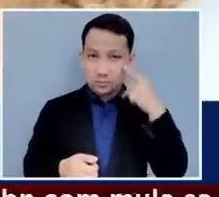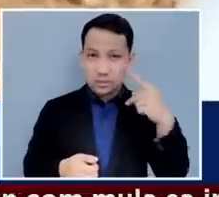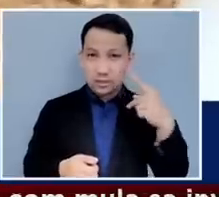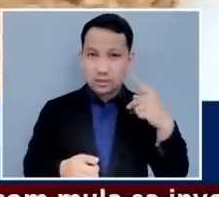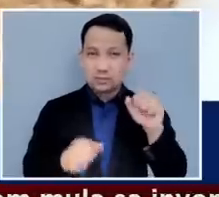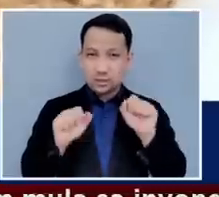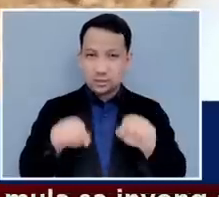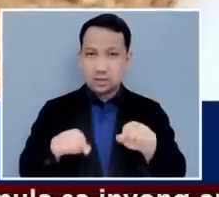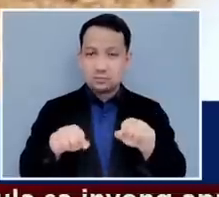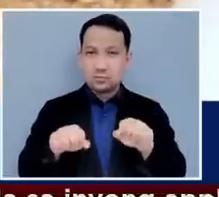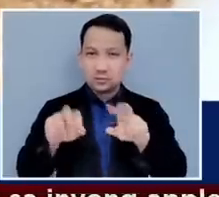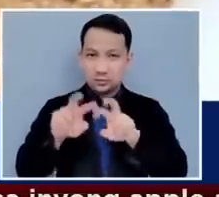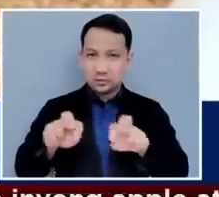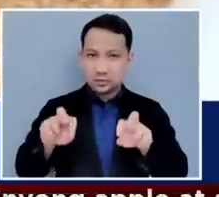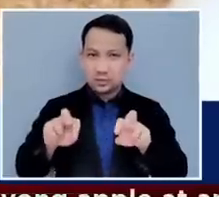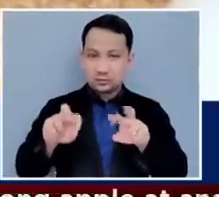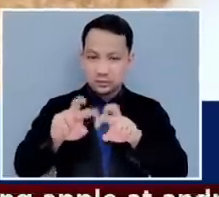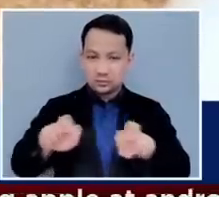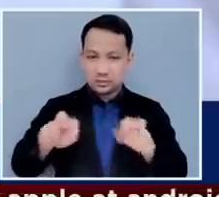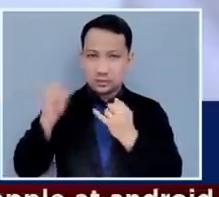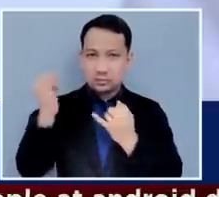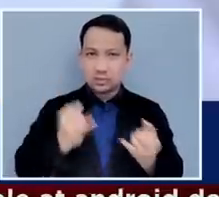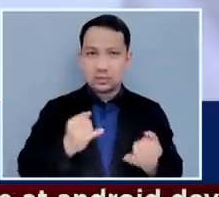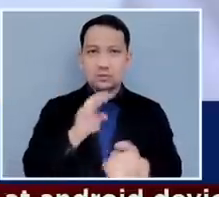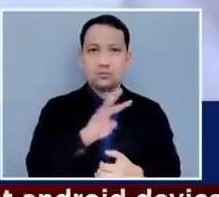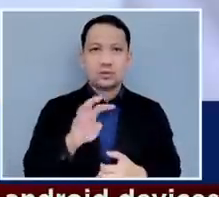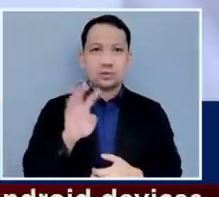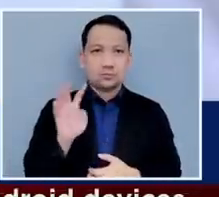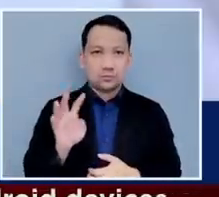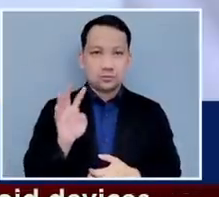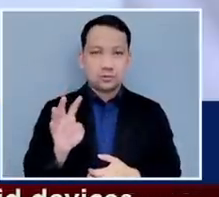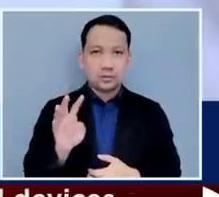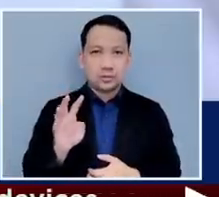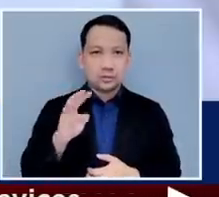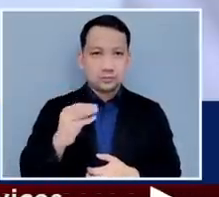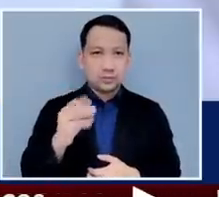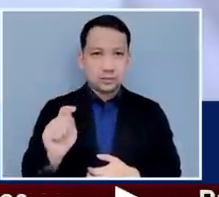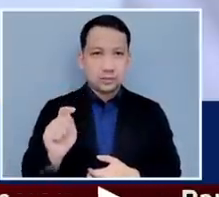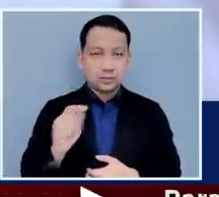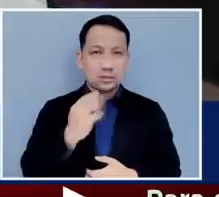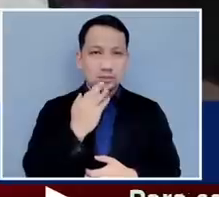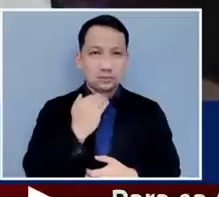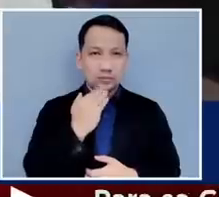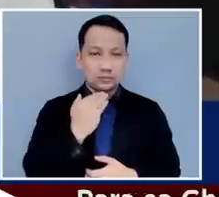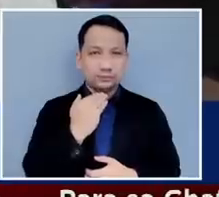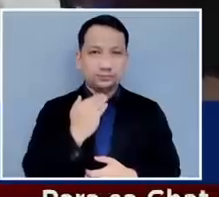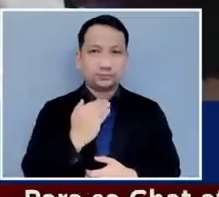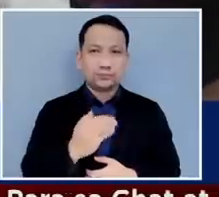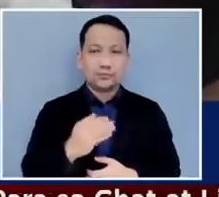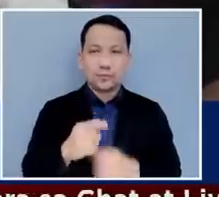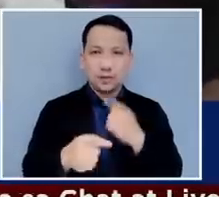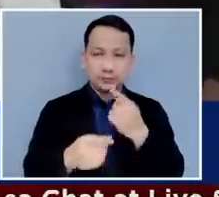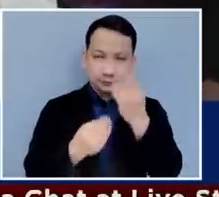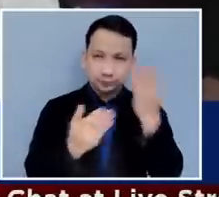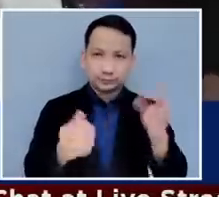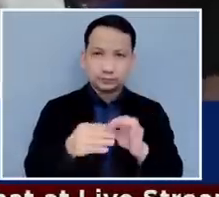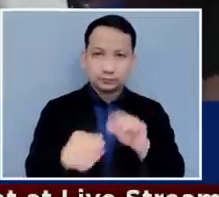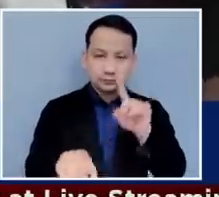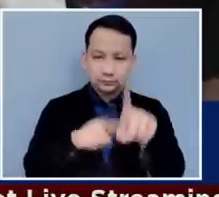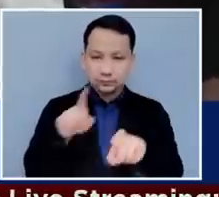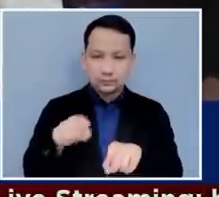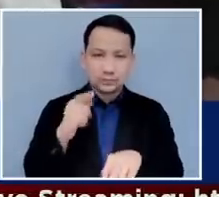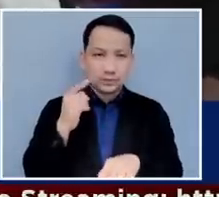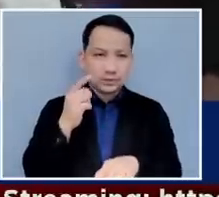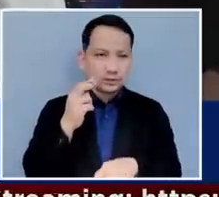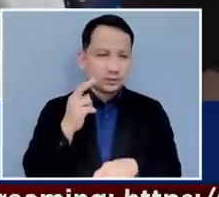imbestigahan ang importasyon ng 440,000 metric tons ng asukal. Sa panayam sa teleradyo, kinwestiyon ni Ontiveros ang